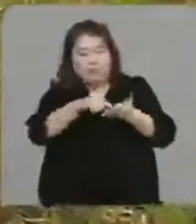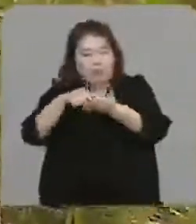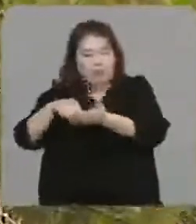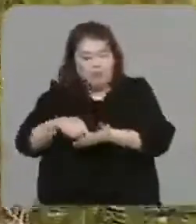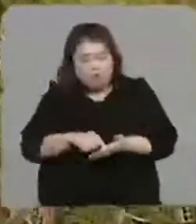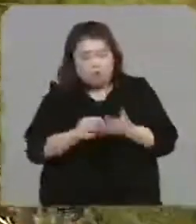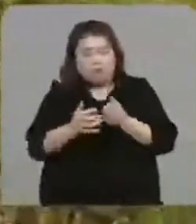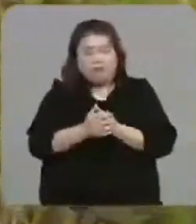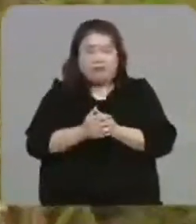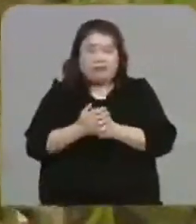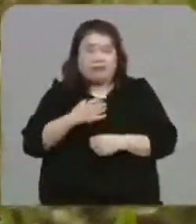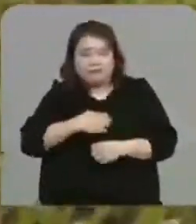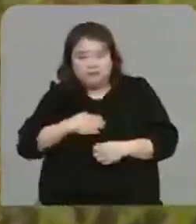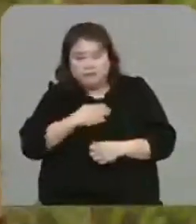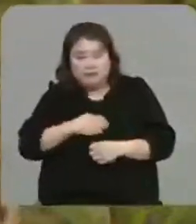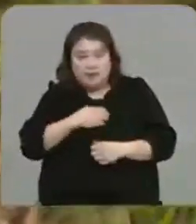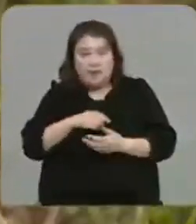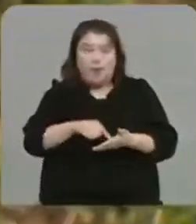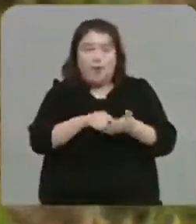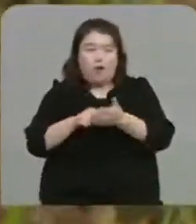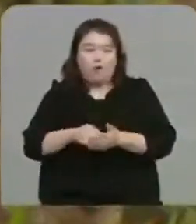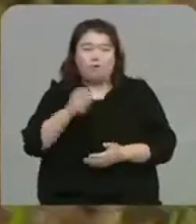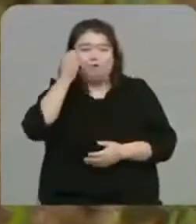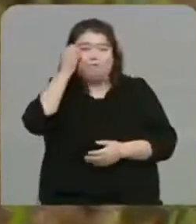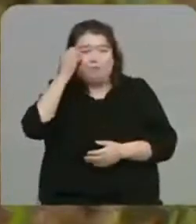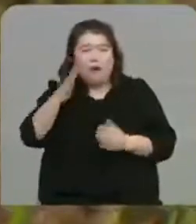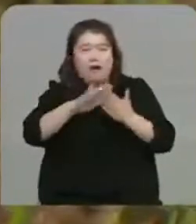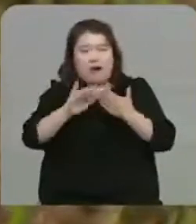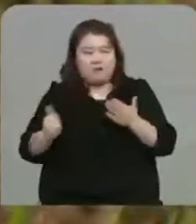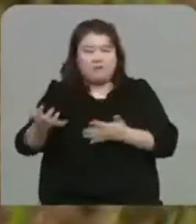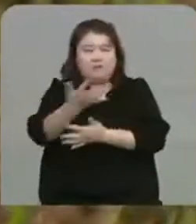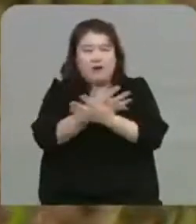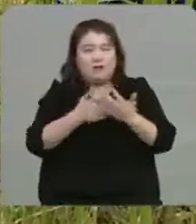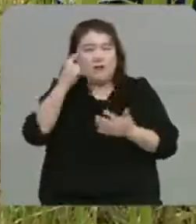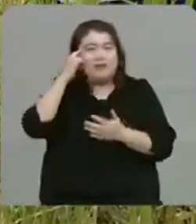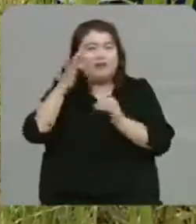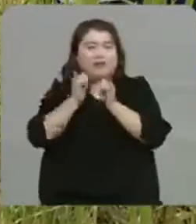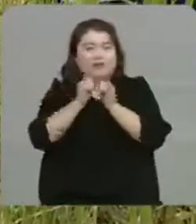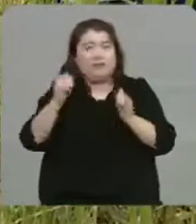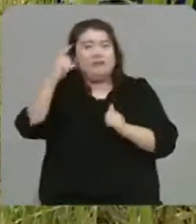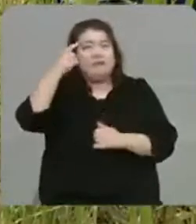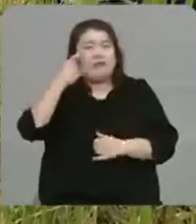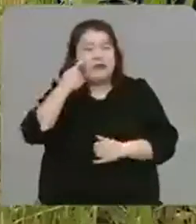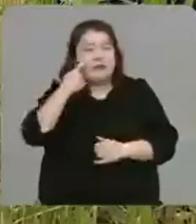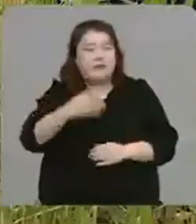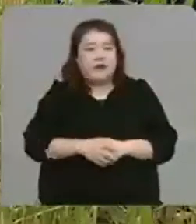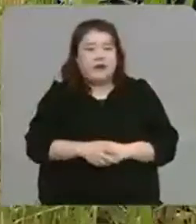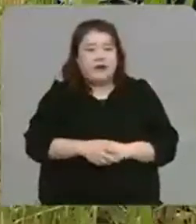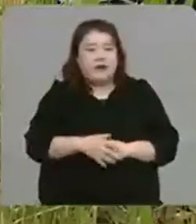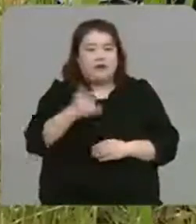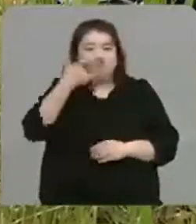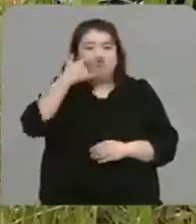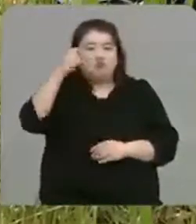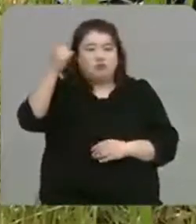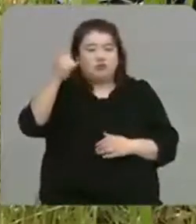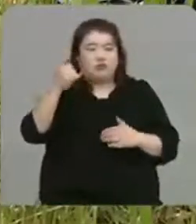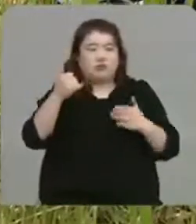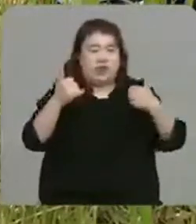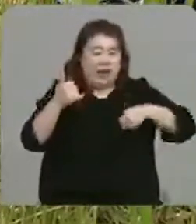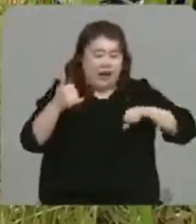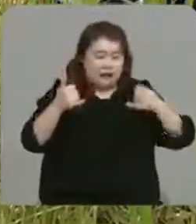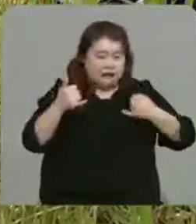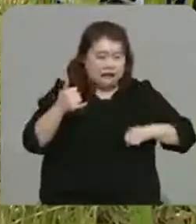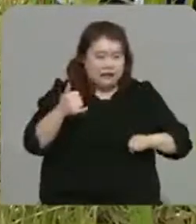서러웠던 지난 명절을 잊고 가족과 정을 나누며 그리운 사람을 떠올려 봅니다. 아, 부모는 새끼들이